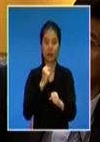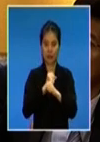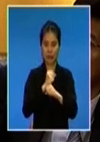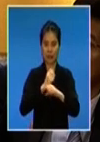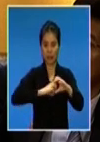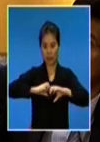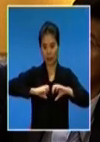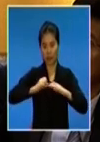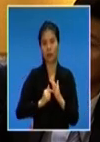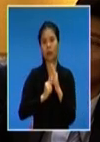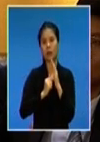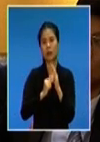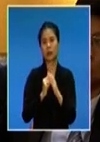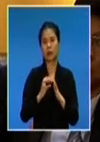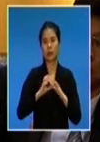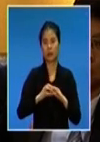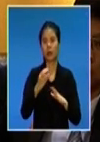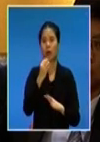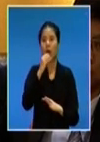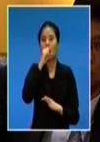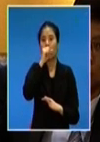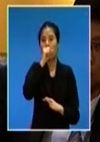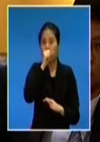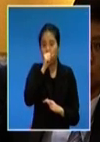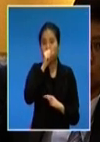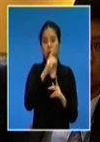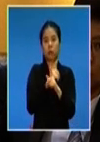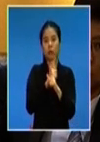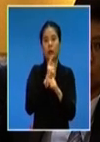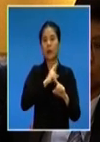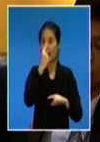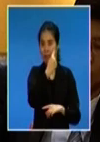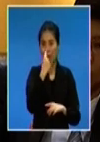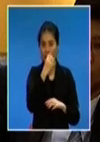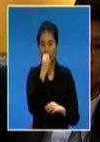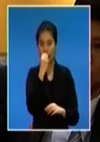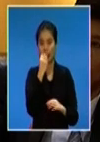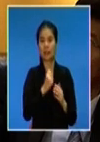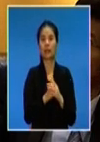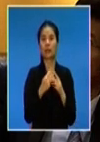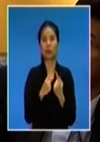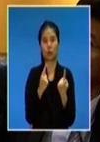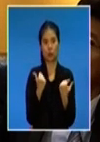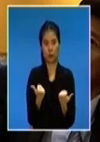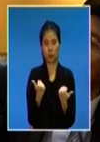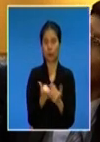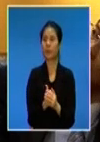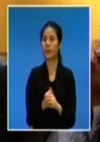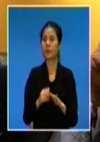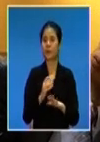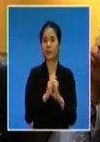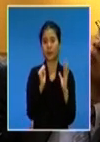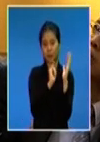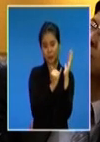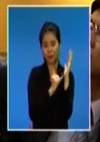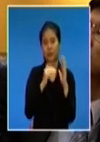นอว่าให้มีการตรวจจับเนี่ยนะครับเราคิดว่าเป็นเรื่องที่สำคัญอยู่มากแล้วมีการความถี่ที่เป็นเนี่ยท้องถิ่นเองที่ท่านเสนอมาหมอเสน